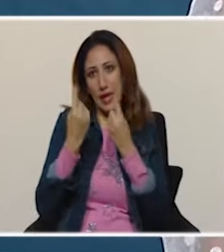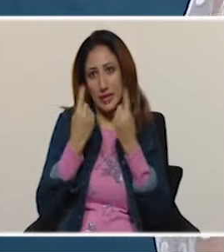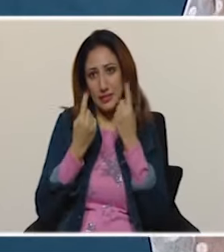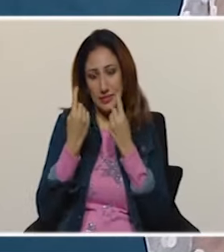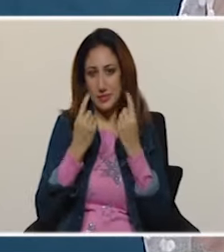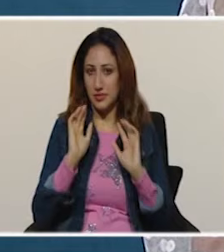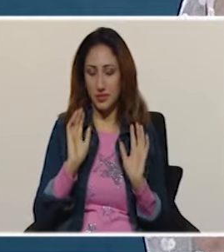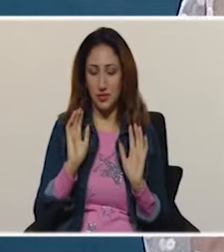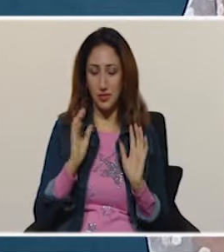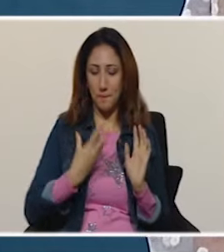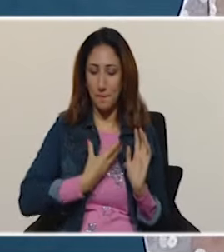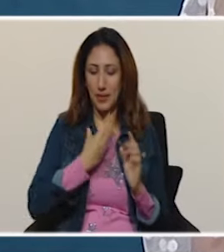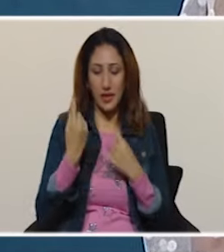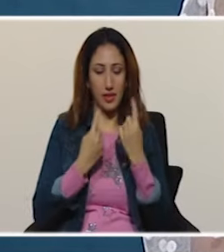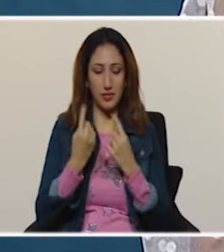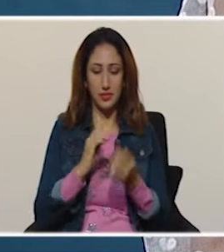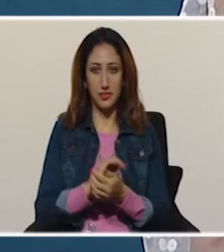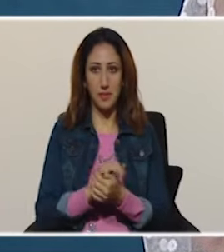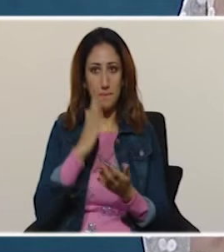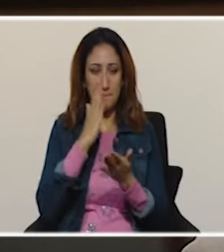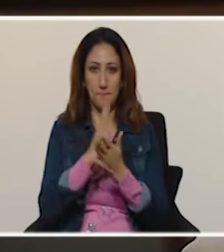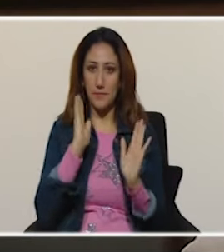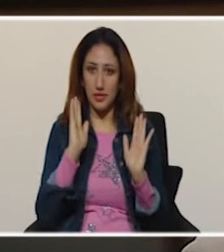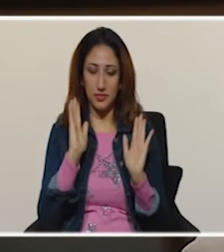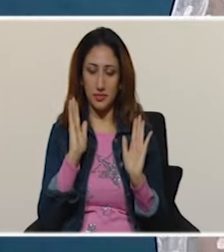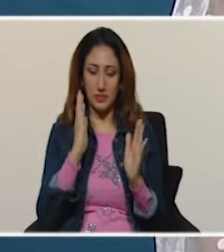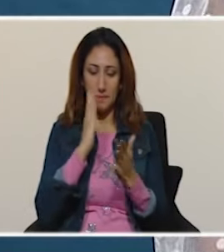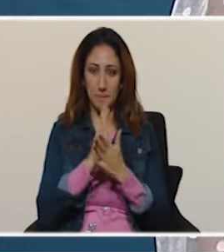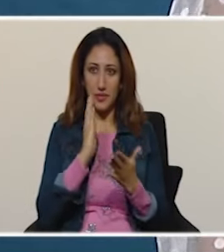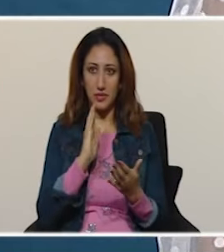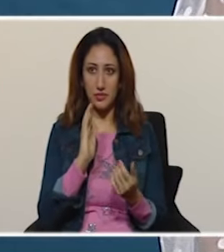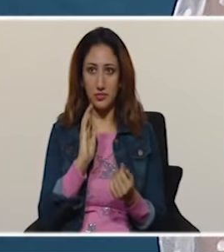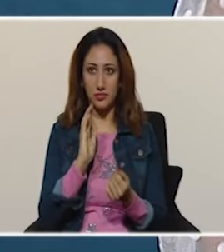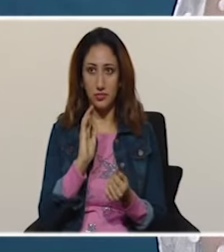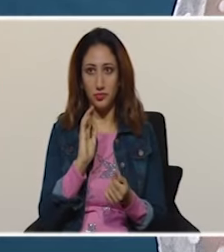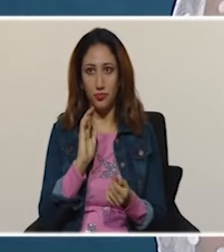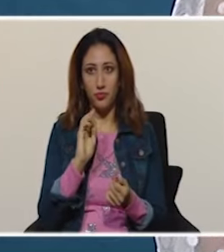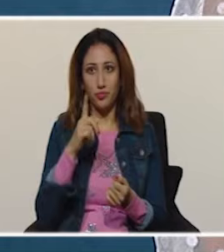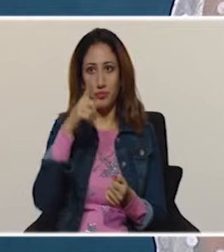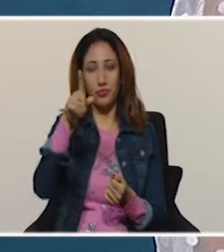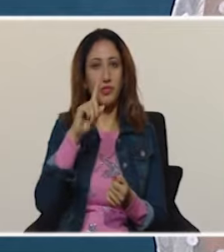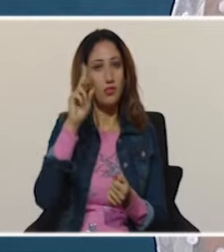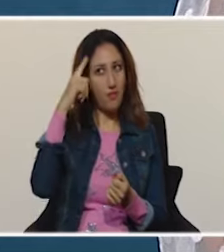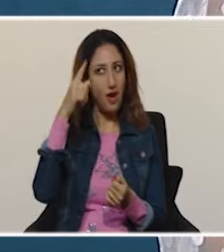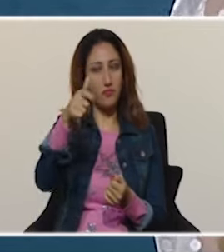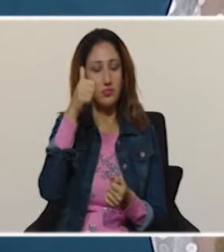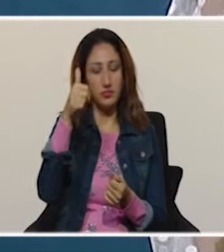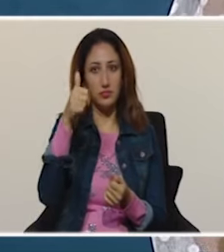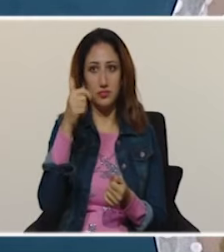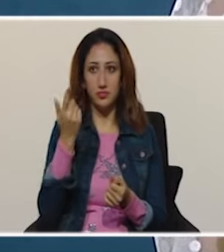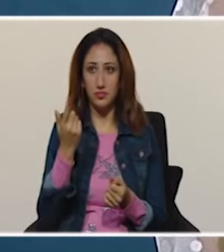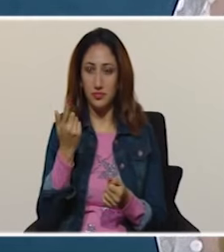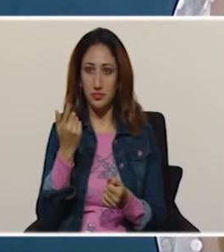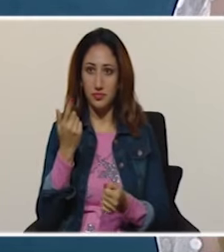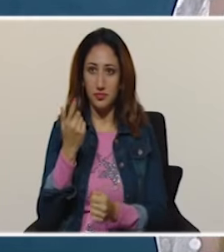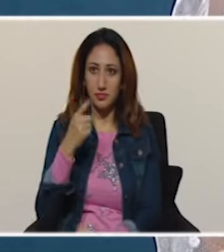ابدا كثير كول. كول بكبر دماغه. عنده راجل في الشارع بكبر دماغه